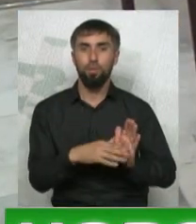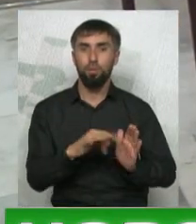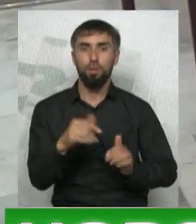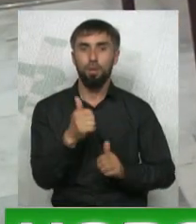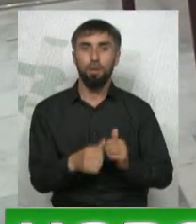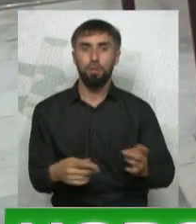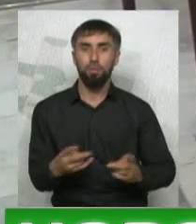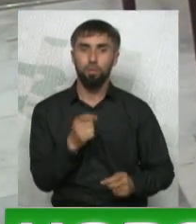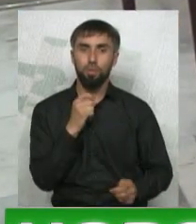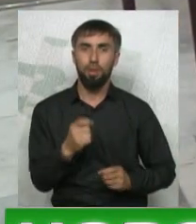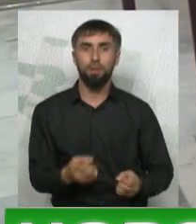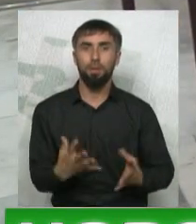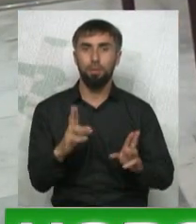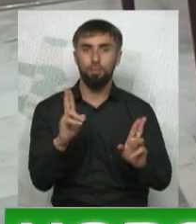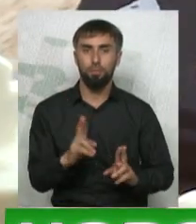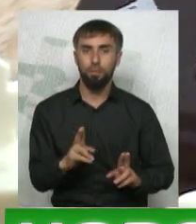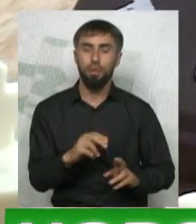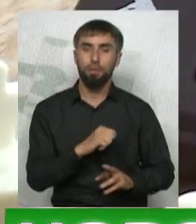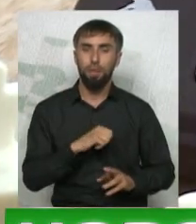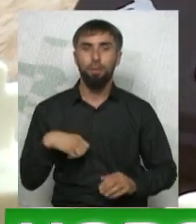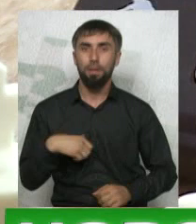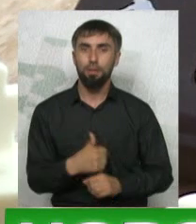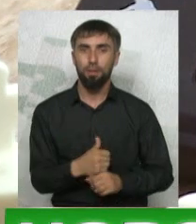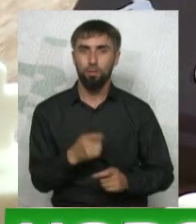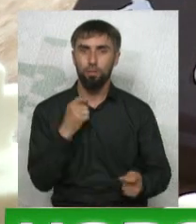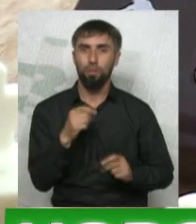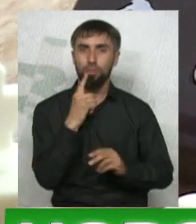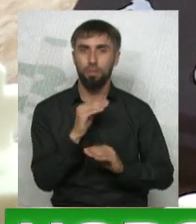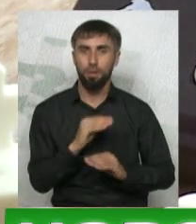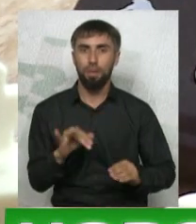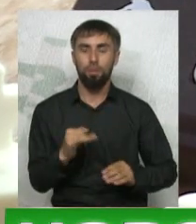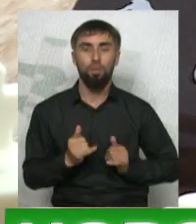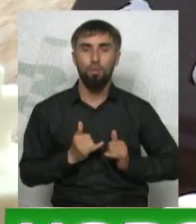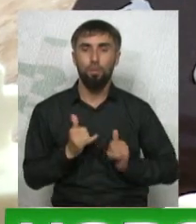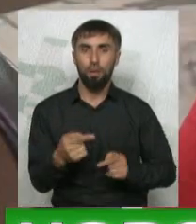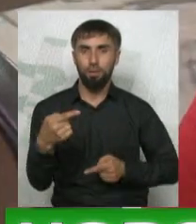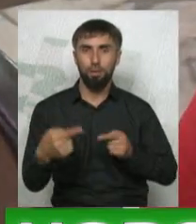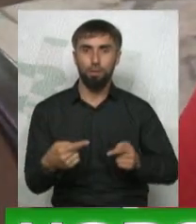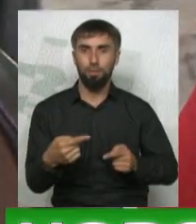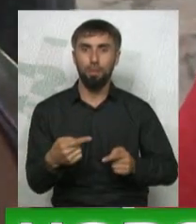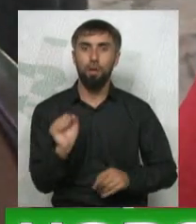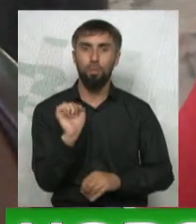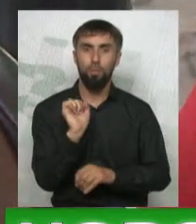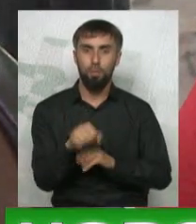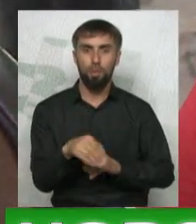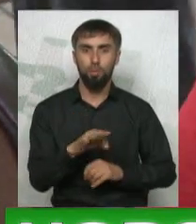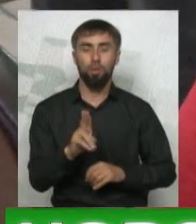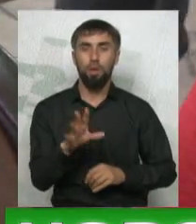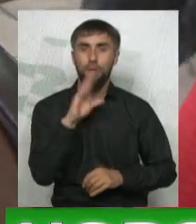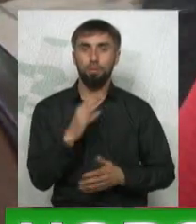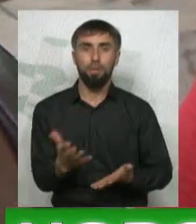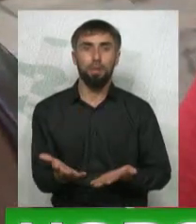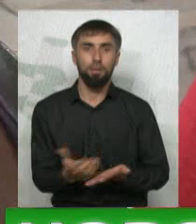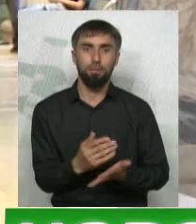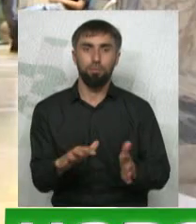каждый должен соблюдать несколько правил. Самое главное – соблюдать тишину и уважать соперника. Побеждает тот, кто смог набрать